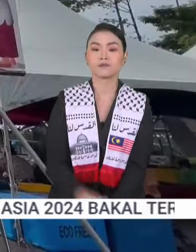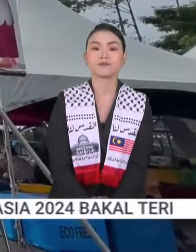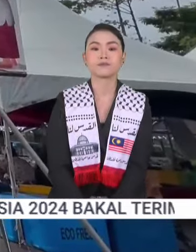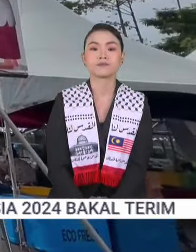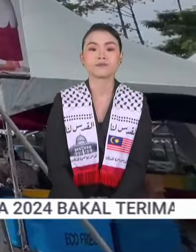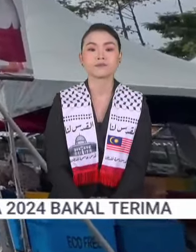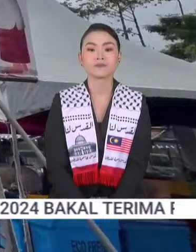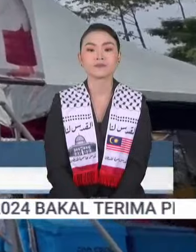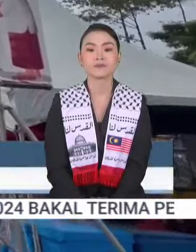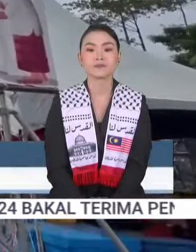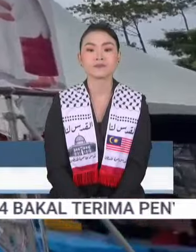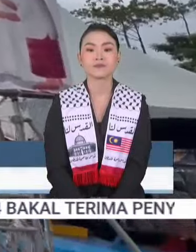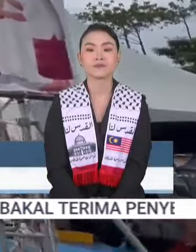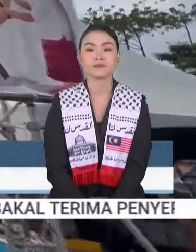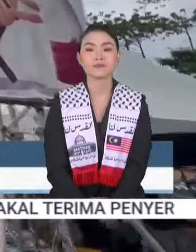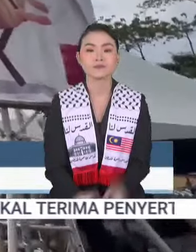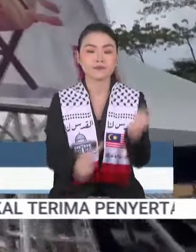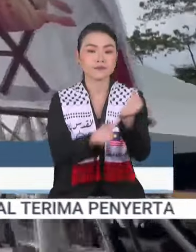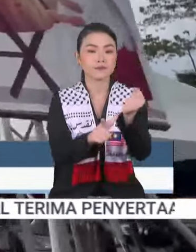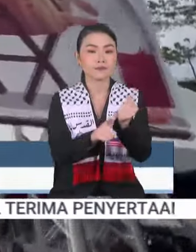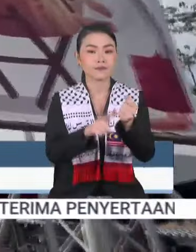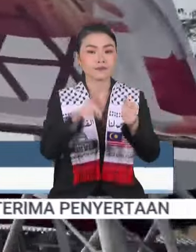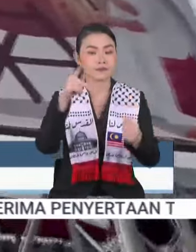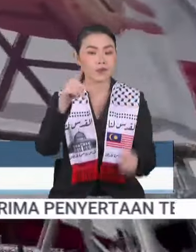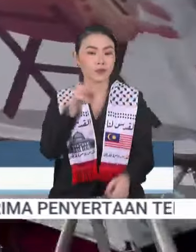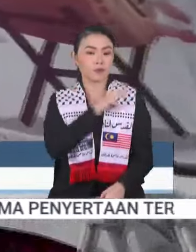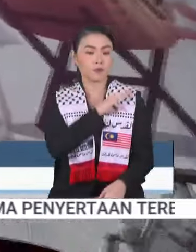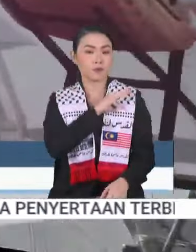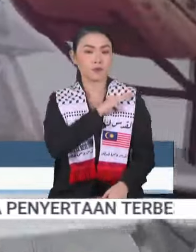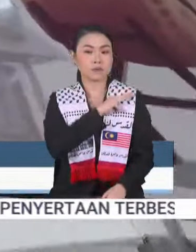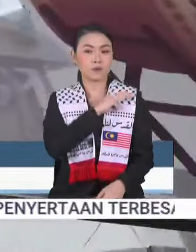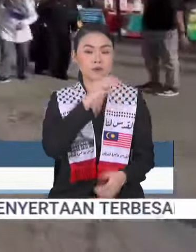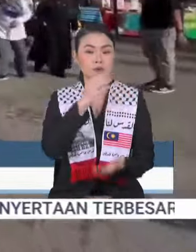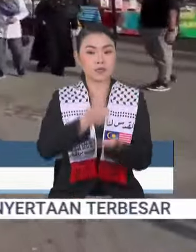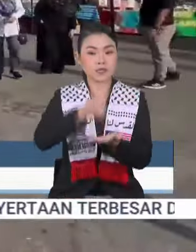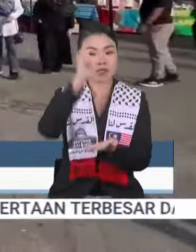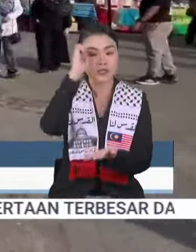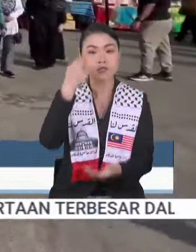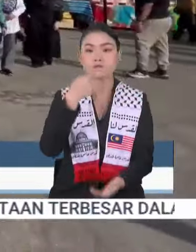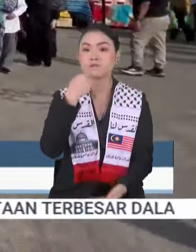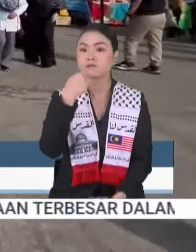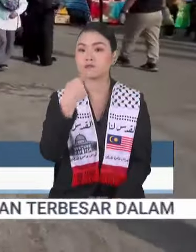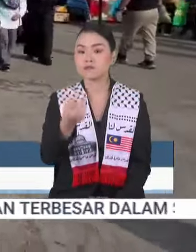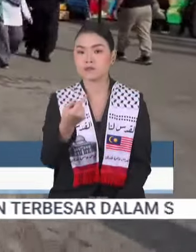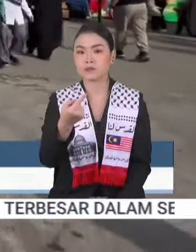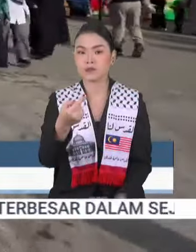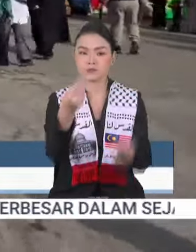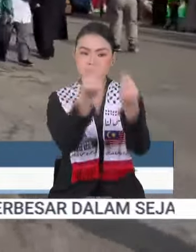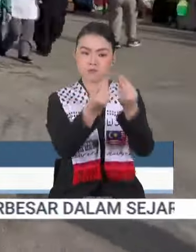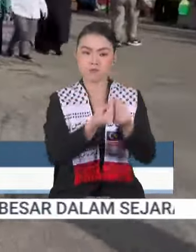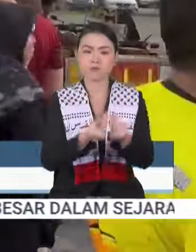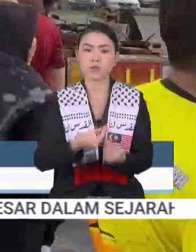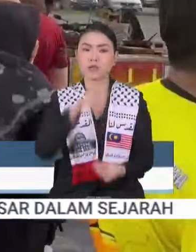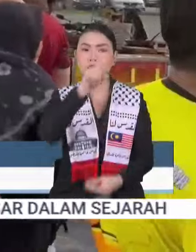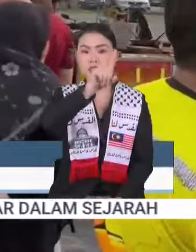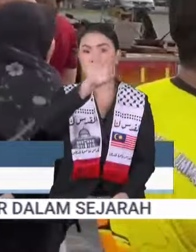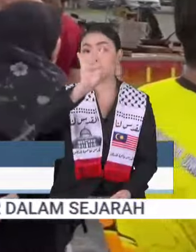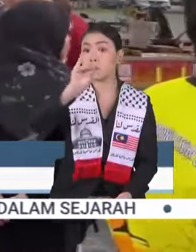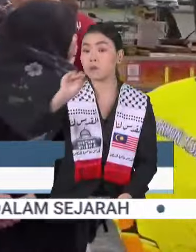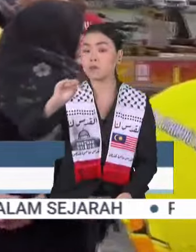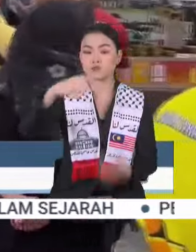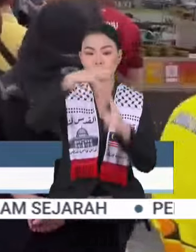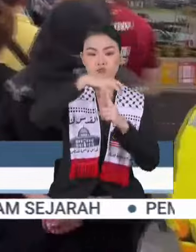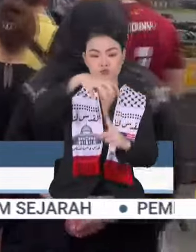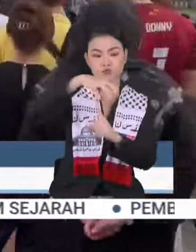puasa menurut timbalan menti pendidikan Inovasi dan pembangunan bakat Dr buah gerai jualan